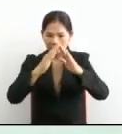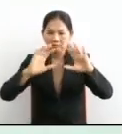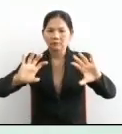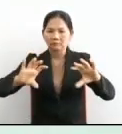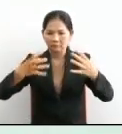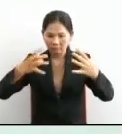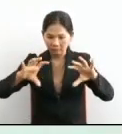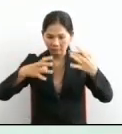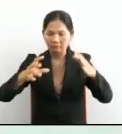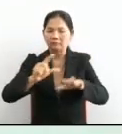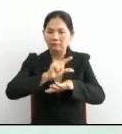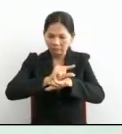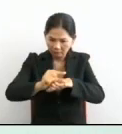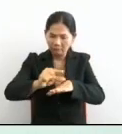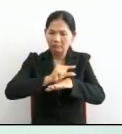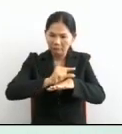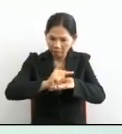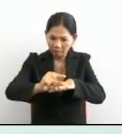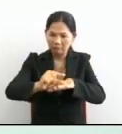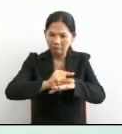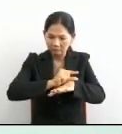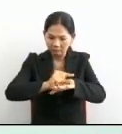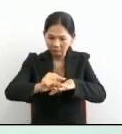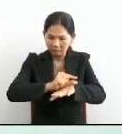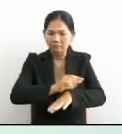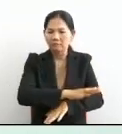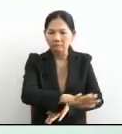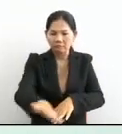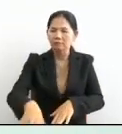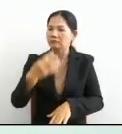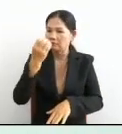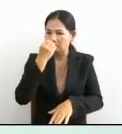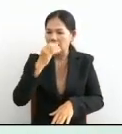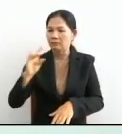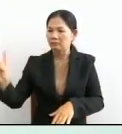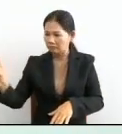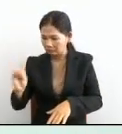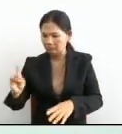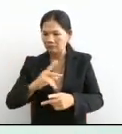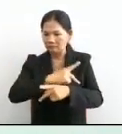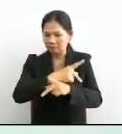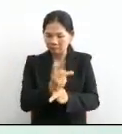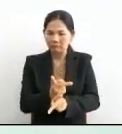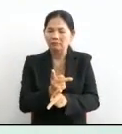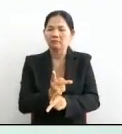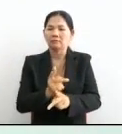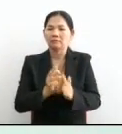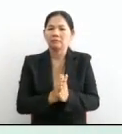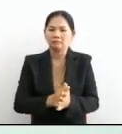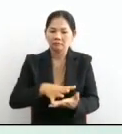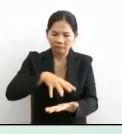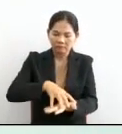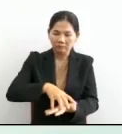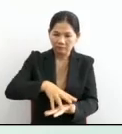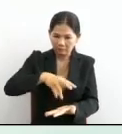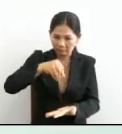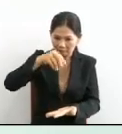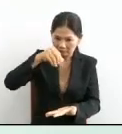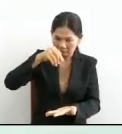chắc đàm bấy cài này chầm này sát nâng phò lật chía mà sáng mì